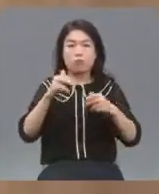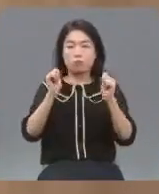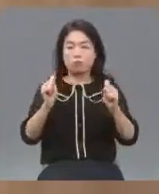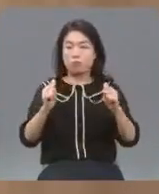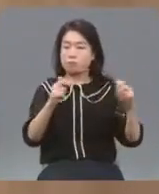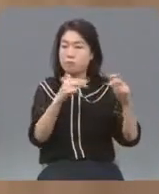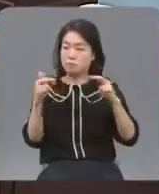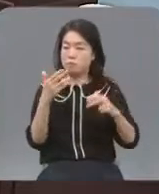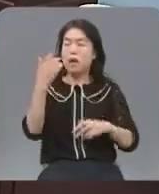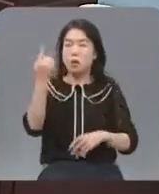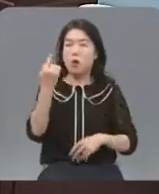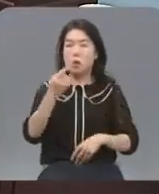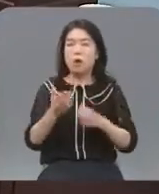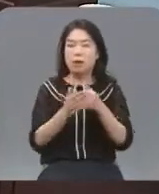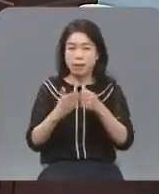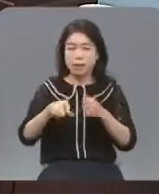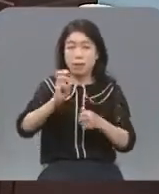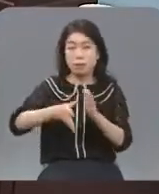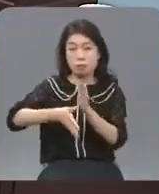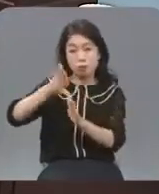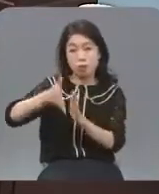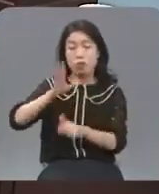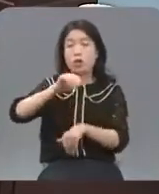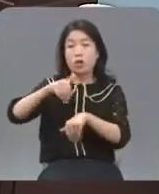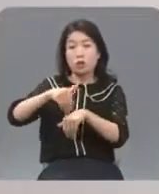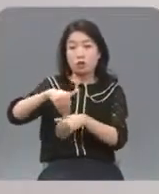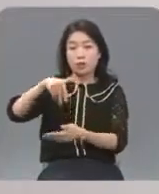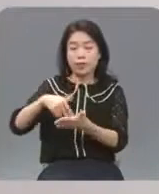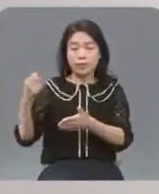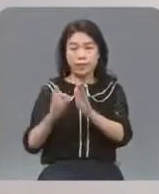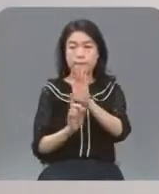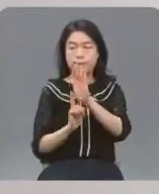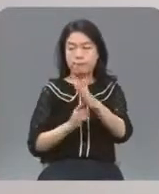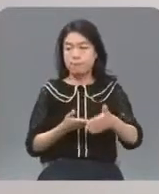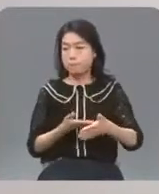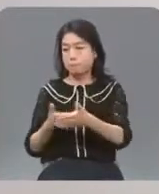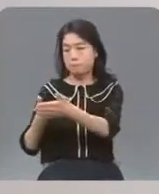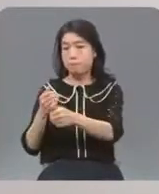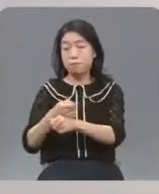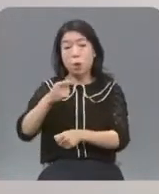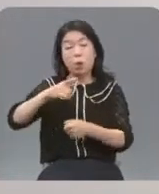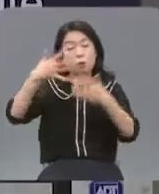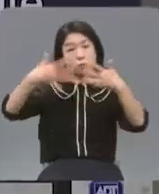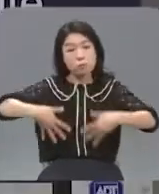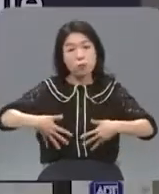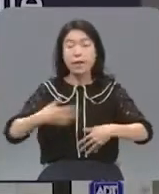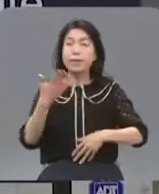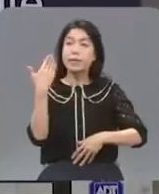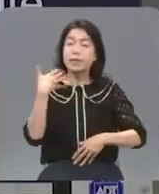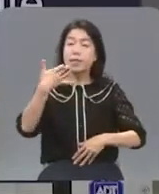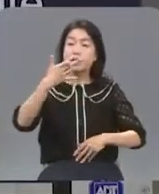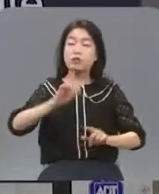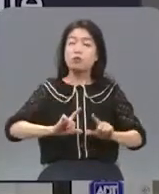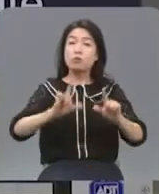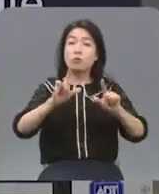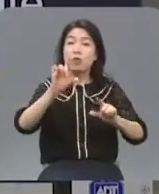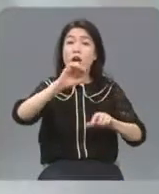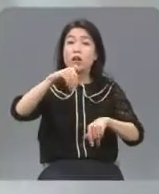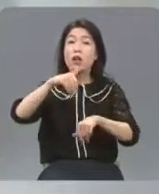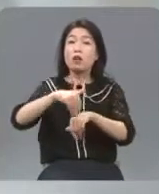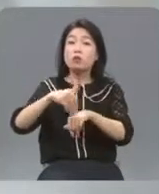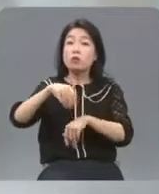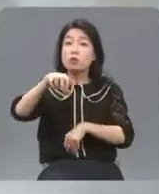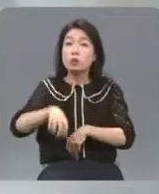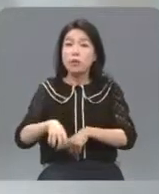발생할 수 있다 며 광주시와 연수원 측의 제공 구할 것을 요구했고 이를 전제로 지난 19일 연수원 측의 뒤늦게